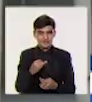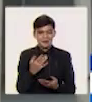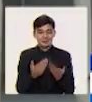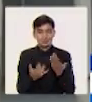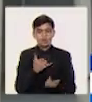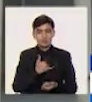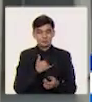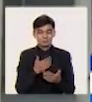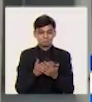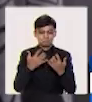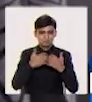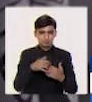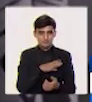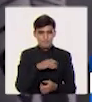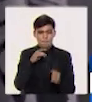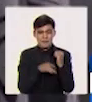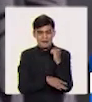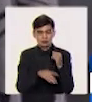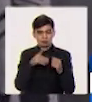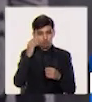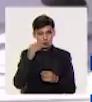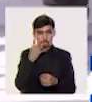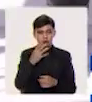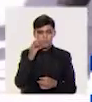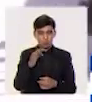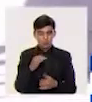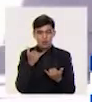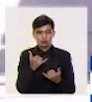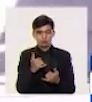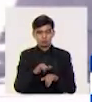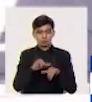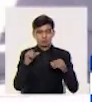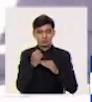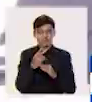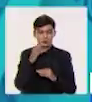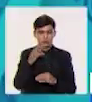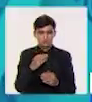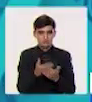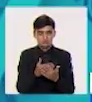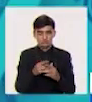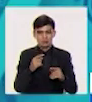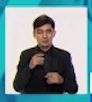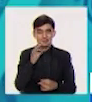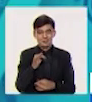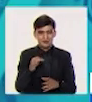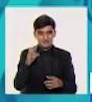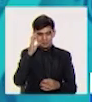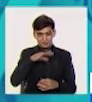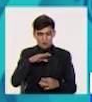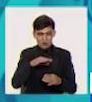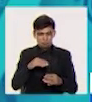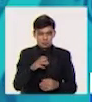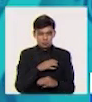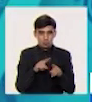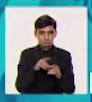Бізде статистика бойынша кедейдердің саны мөлшері 4%, қазір ол мөлшері 12%-ға барып қалды. Яғни дамыған елдің азаматы